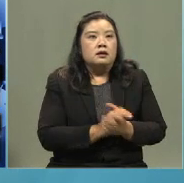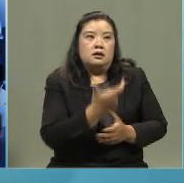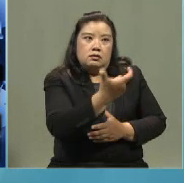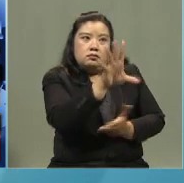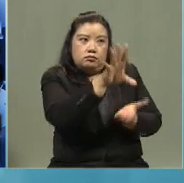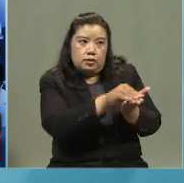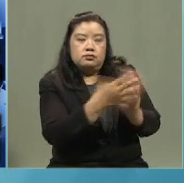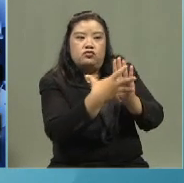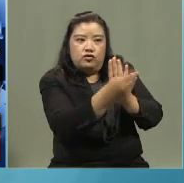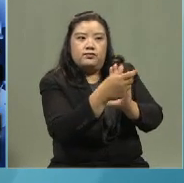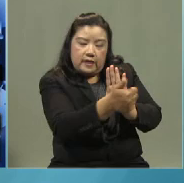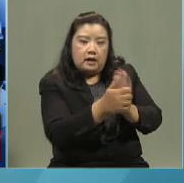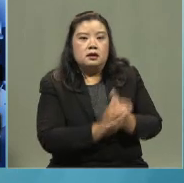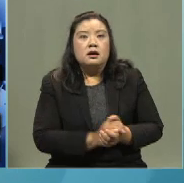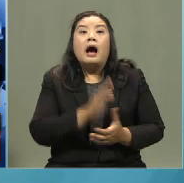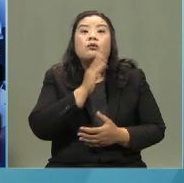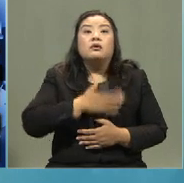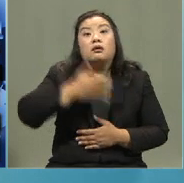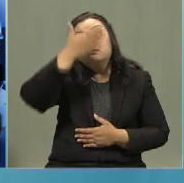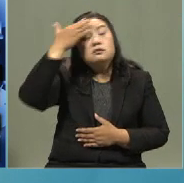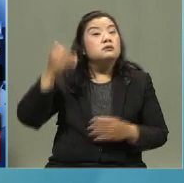ประตูมีกี่ประตูท่านก็เข้าด้านนึงไปออกอีกด้านนึงก็แสกนอันเดียวกันนี่แหละครับเข้าด้านหนึ่งออกด้านหนึ่งได้เลยสมัยก่อนเราบังคับบอกว่าให้เข้าด้านนึงแล้วออกด้านเดียวเท่านั้นนะครับบังคับทางเข้าทางออกเพราะว่าตอนนั้นยังไม่มีแอปก็คือต้องจดทะเบียนเนี่ยต้องจดต่างๆคนเข้ามาหรือบางคนก็ต้องสแกนด้วยเรื่องของเธอโมสแกนแต่ณตอนนี้ถ้าเราใช้ระบบนี้แล้วก็มีได้หลายที่บางคนยังบอกว่าaเธอลืมไปถึงที่จอดรถแล้วเนี่ยไปแปะที่หัวเสาที่ทอดรสด้วยก็ยิ่งจะดีนะอันนี้แล้วแต่แต่ละห้างเลยครับก็ทำให้ท่านได้รู้ว่ามีคนเข้าคนออกอย่างไรถ้าทุกคนช่วยกันก็จะทำให้ระบบนี้หมุนไปได้เดินไปได้มีคนชมมาบอกว่าเออนี่ดีเลยร้านตัดผมเล็กๆหรือร้านอาหารเล็กๆทั้งหลายเนี่ยไม่เหมือนร้านห้างใหญ่ๆที่มีบัตรคิวเอ่อพอไปออกันอยู่หน้าร้านใหญ่ๆร้านเล็กๆไม่ได้ซื้อแอพพลิเคชั่นหรือไม่ได้ซื้อระบบที่จะมาเรียกคิวจัดคิวใช้อันนี้ได้เลย